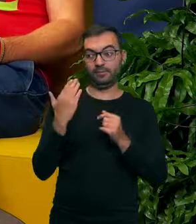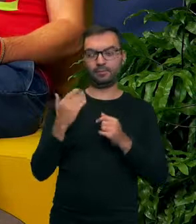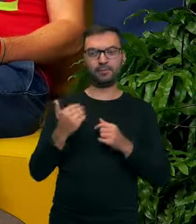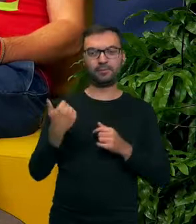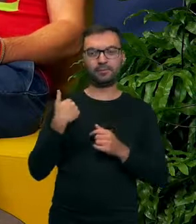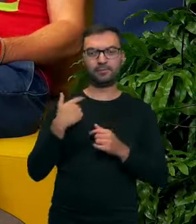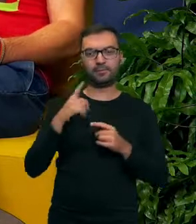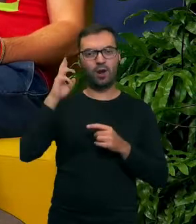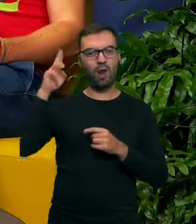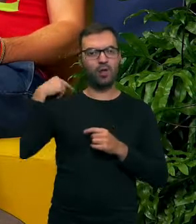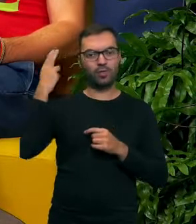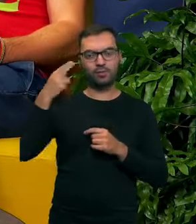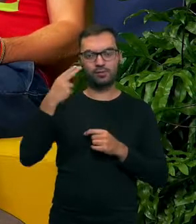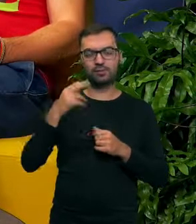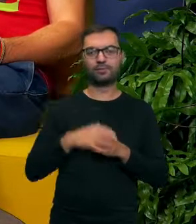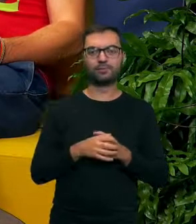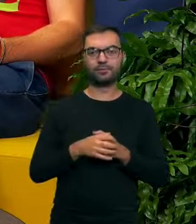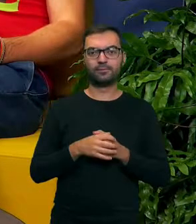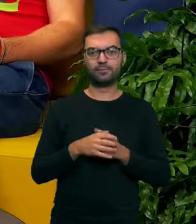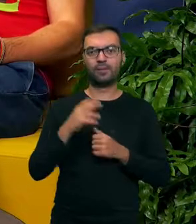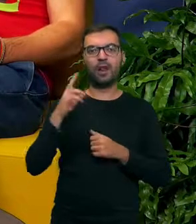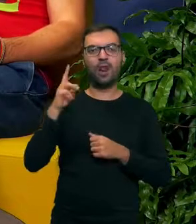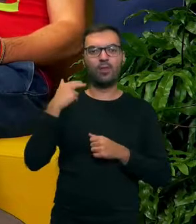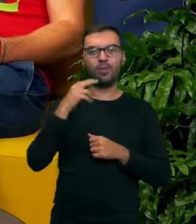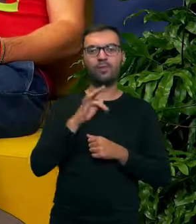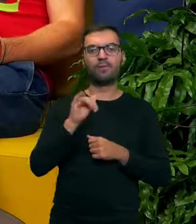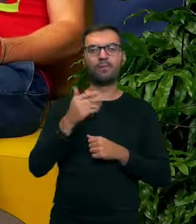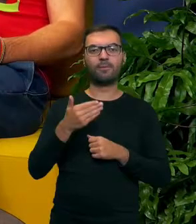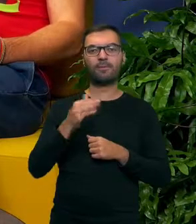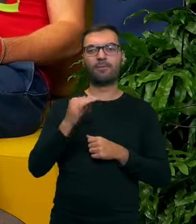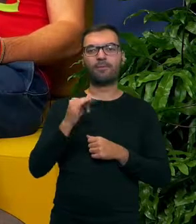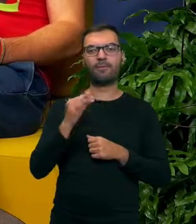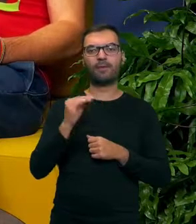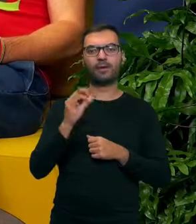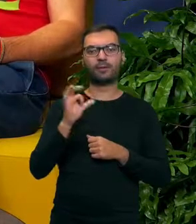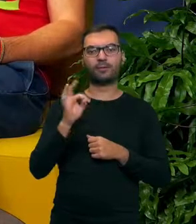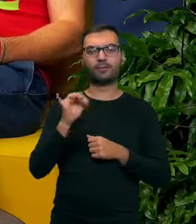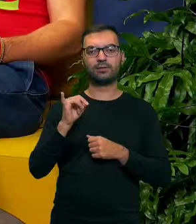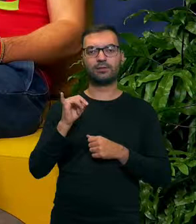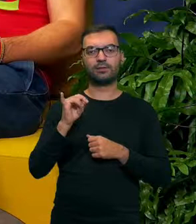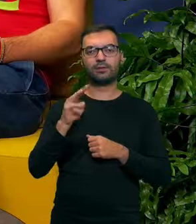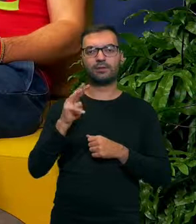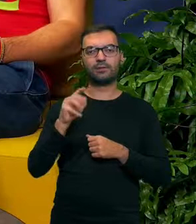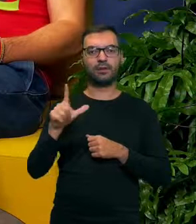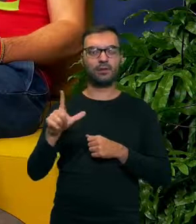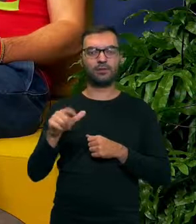byłem w Londynie na London Film Festival, który jest też bardzo ważnym